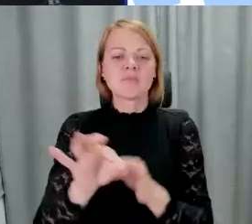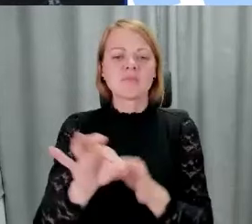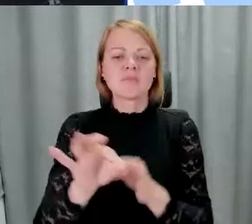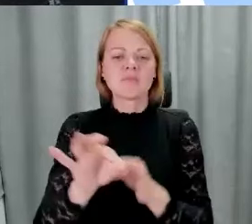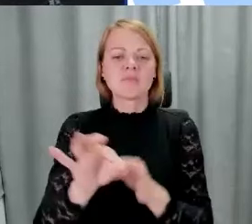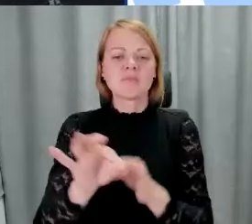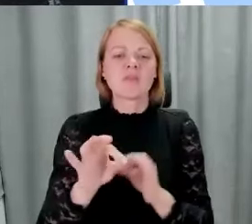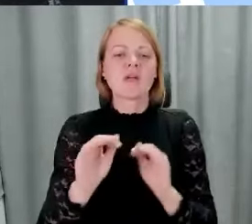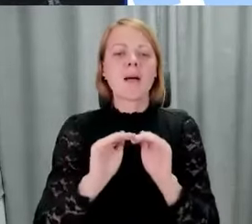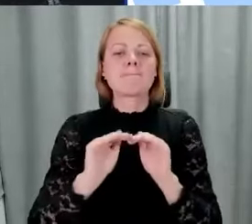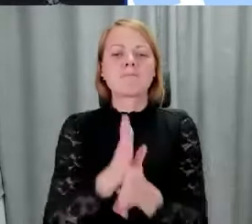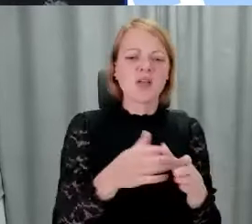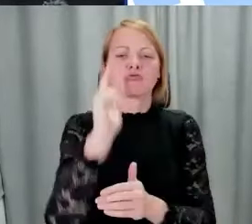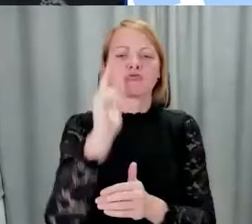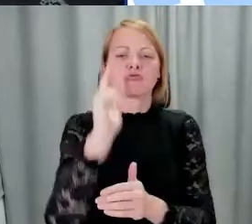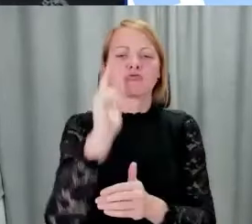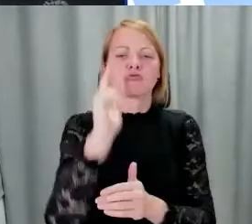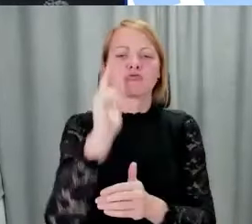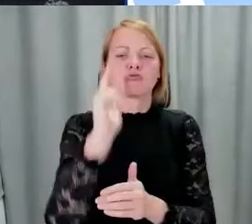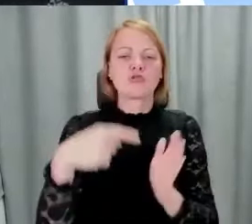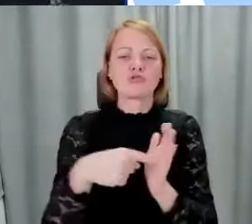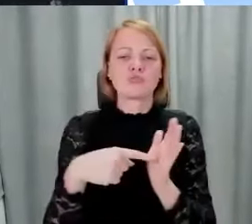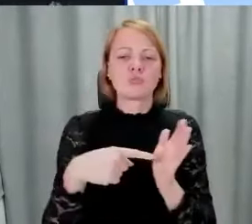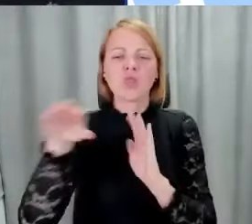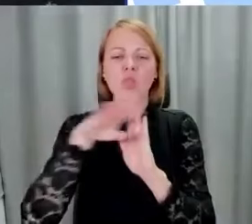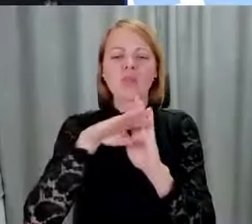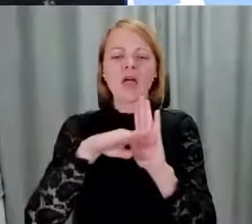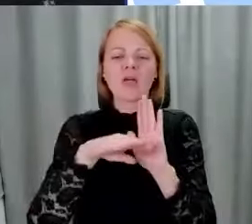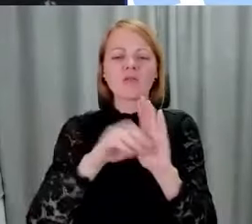burtiski trešā rindiņa noteikumam.